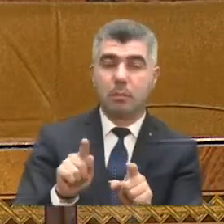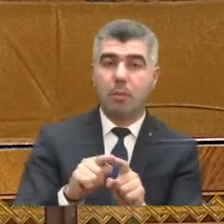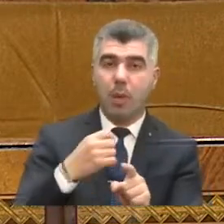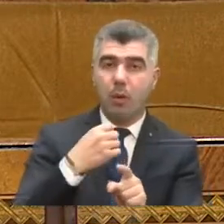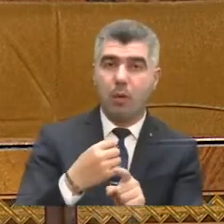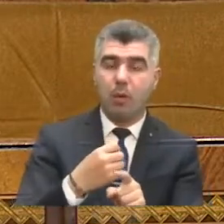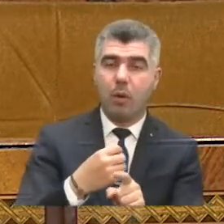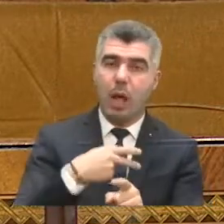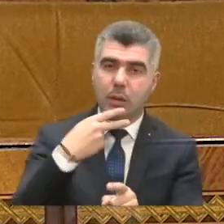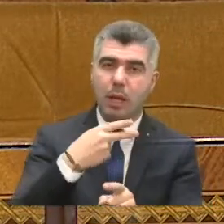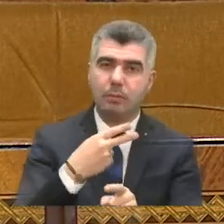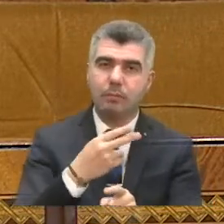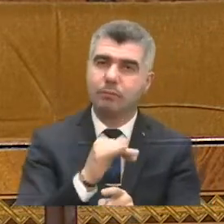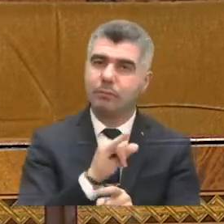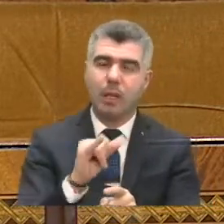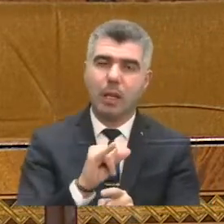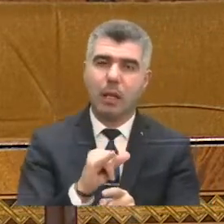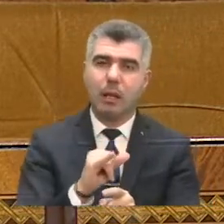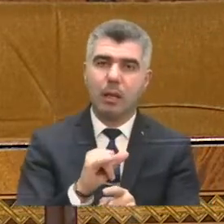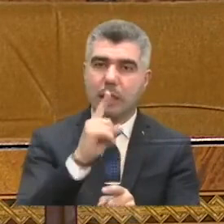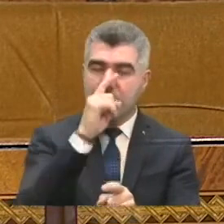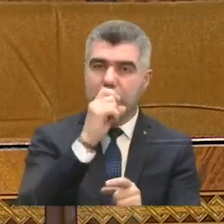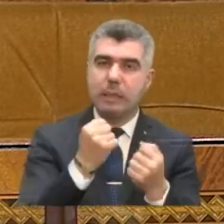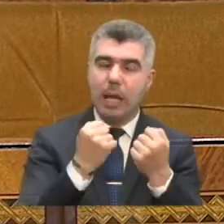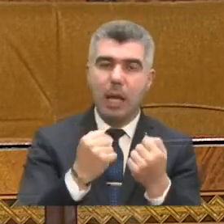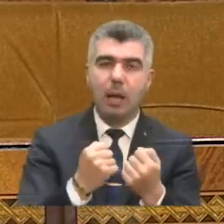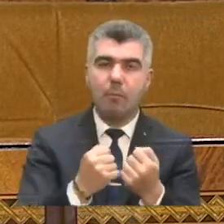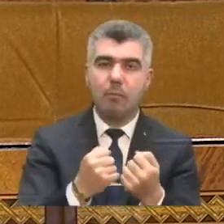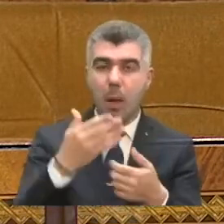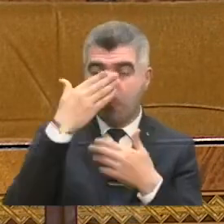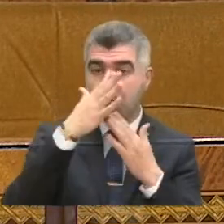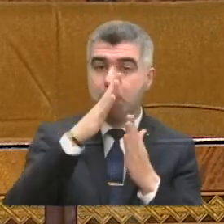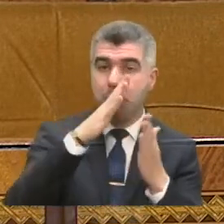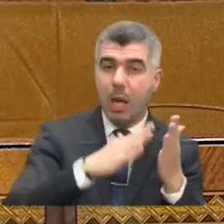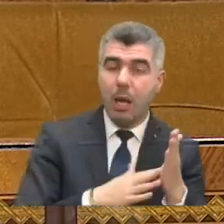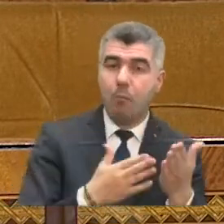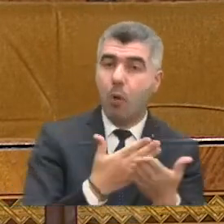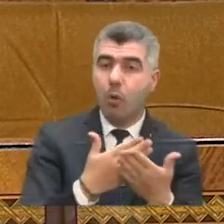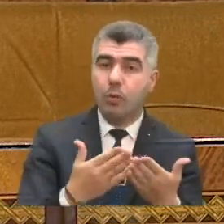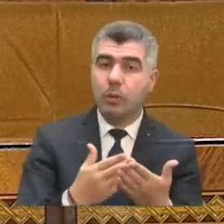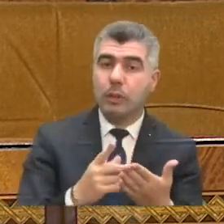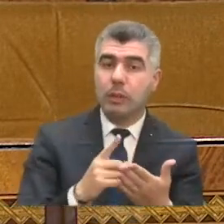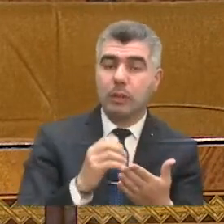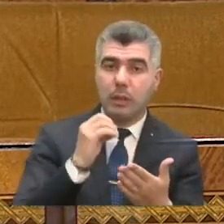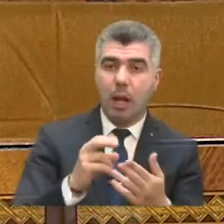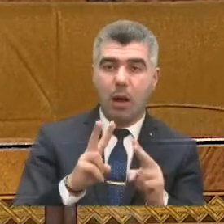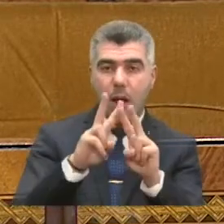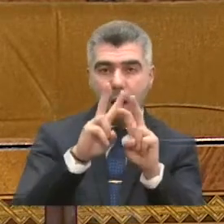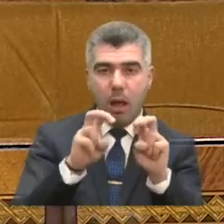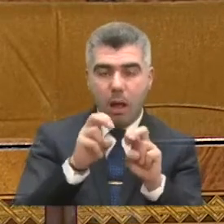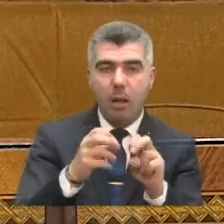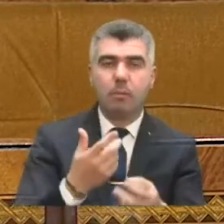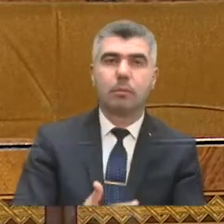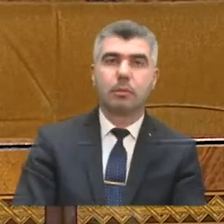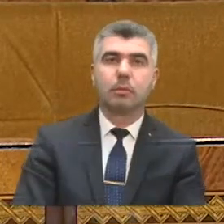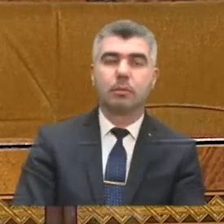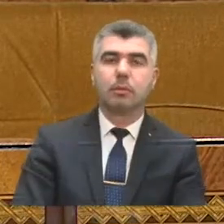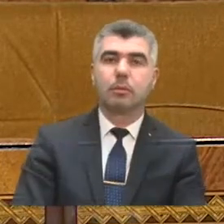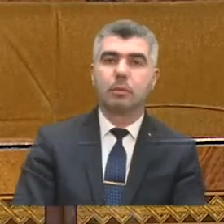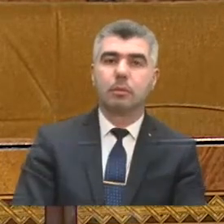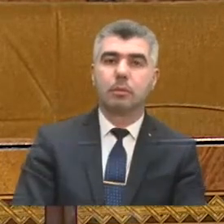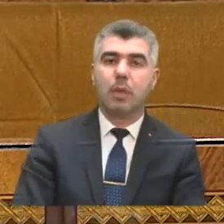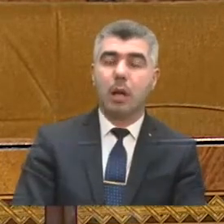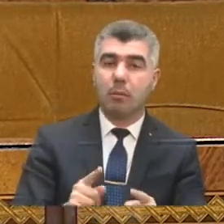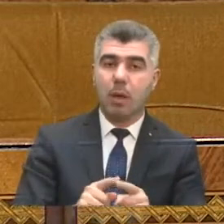ذكره، لانه هذا الدور اللي كتقوم به داخل التراب ديال المملكه اللي هو دور كبير من خلال مراقبه يعني